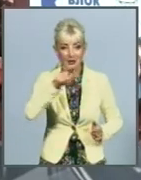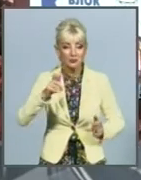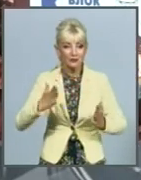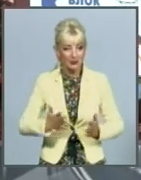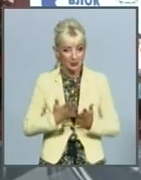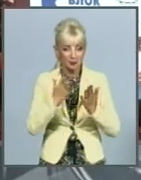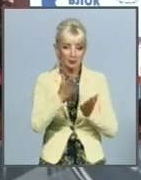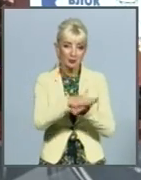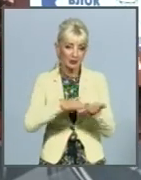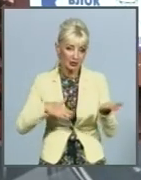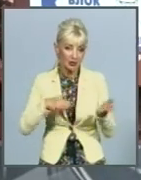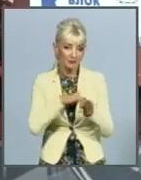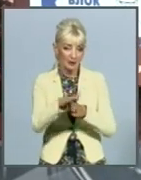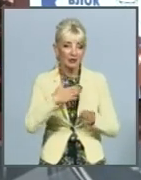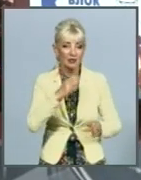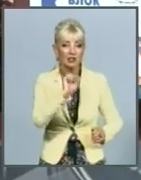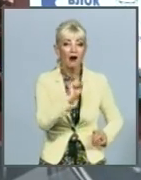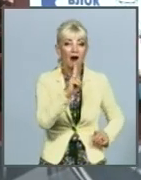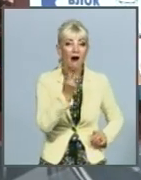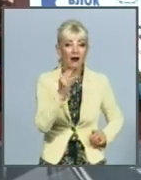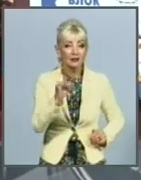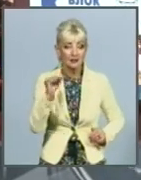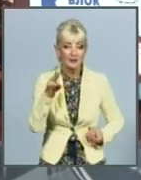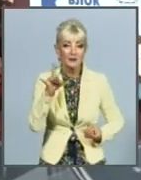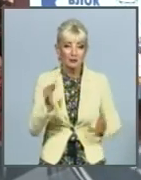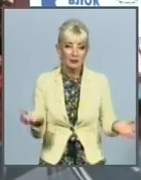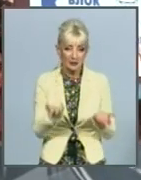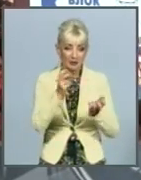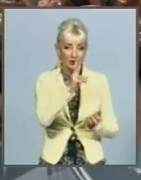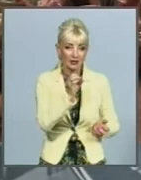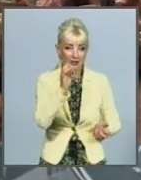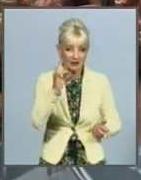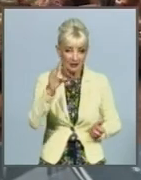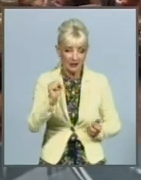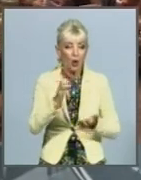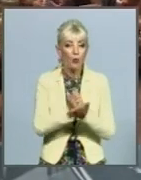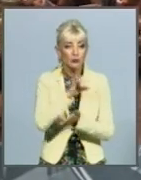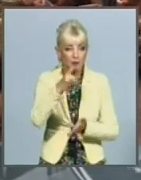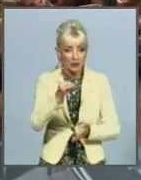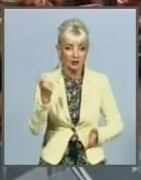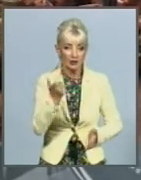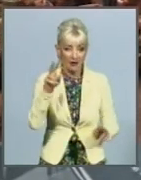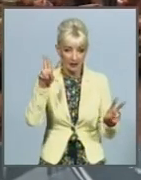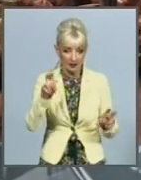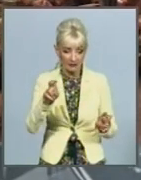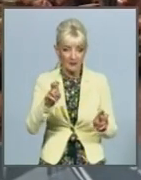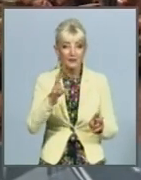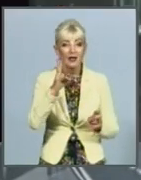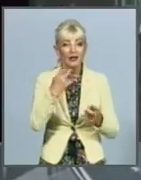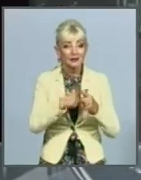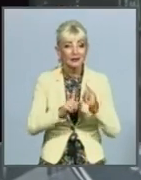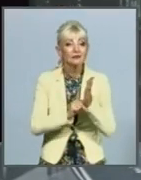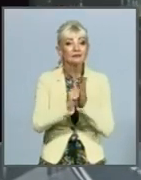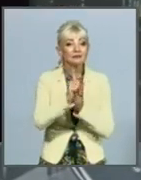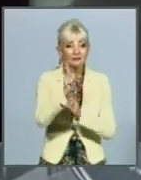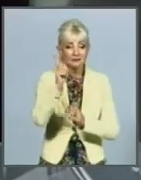будем продолжать делать наши акции при поддержке блока Кернеса «Успешный Харьков». Серія кінопоказів на Новобаварщині стартувала